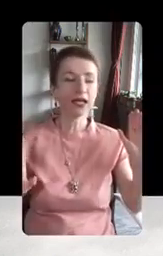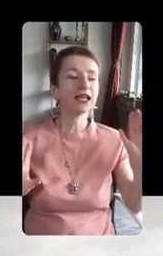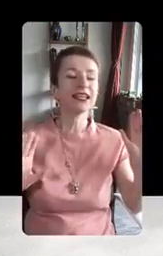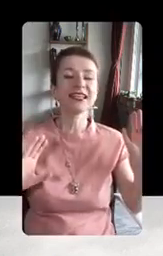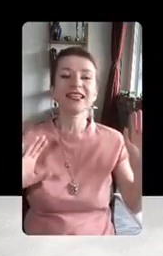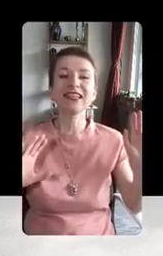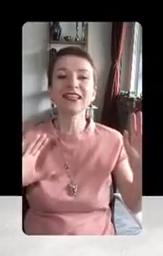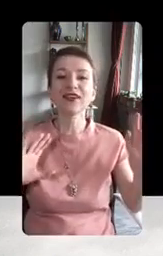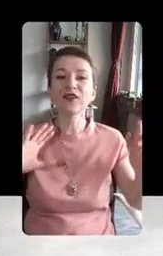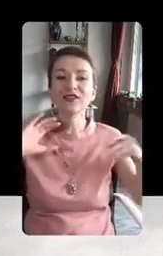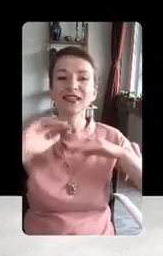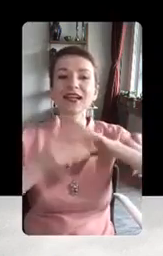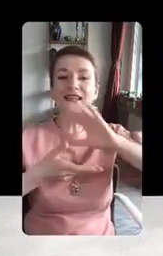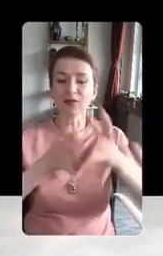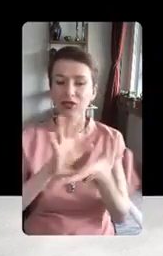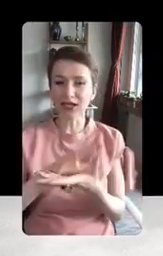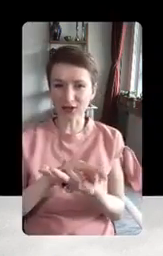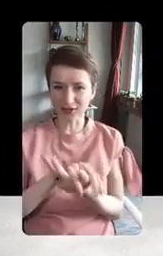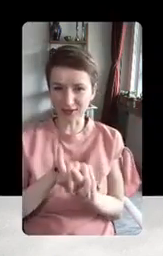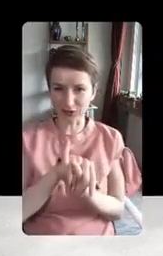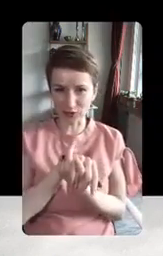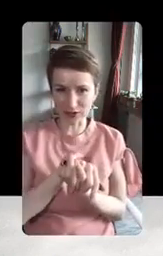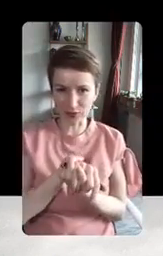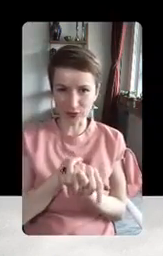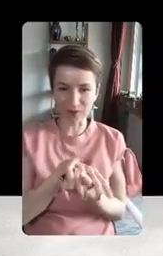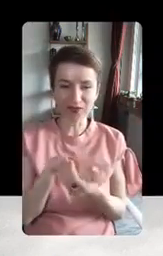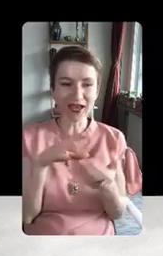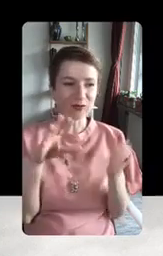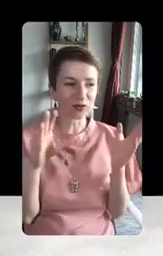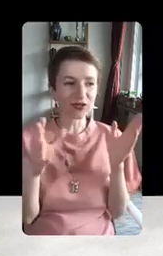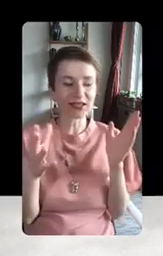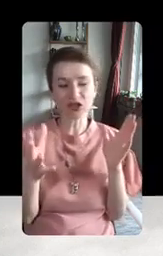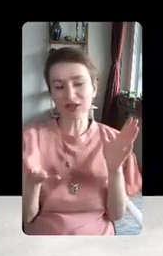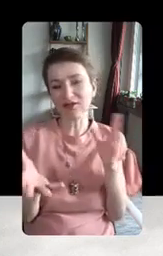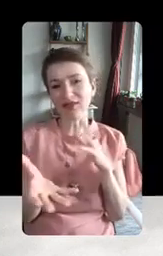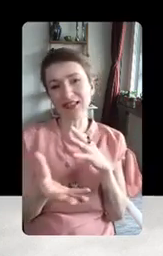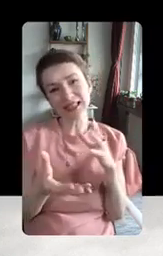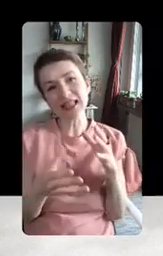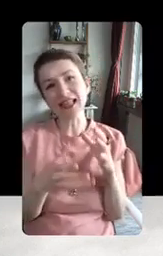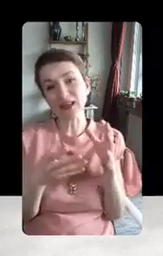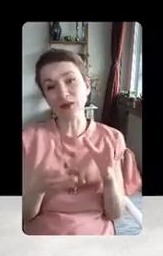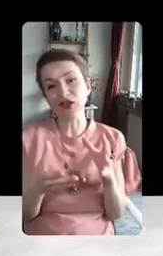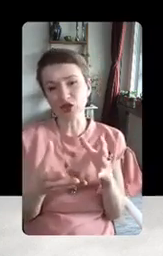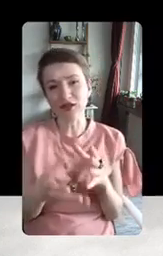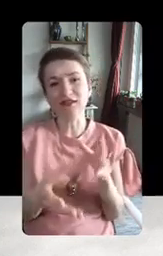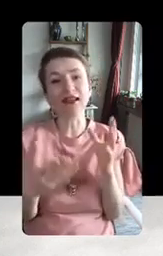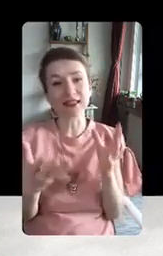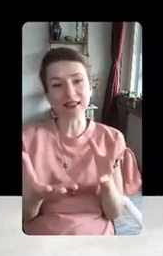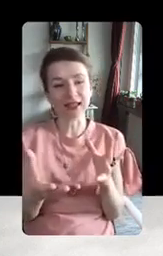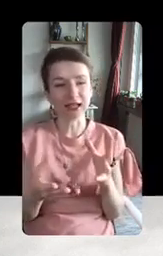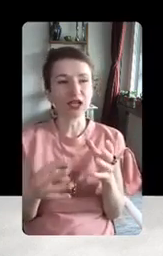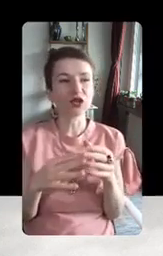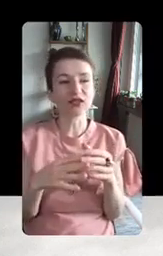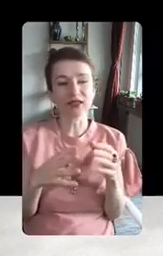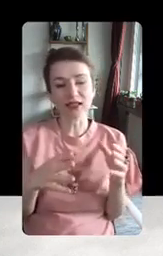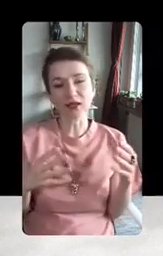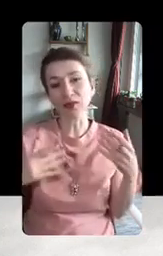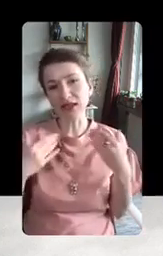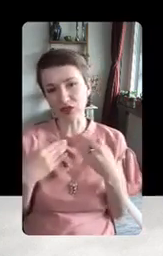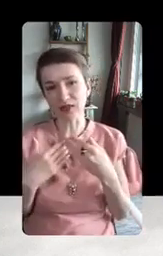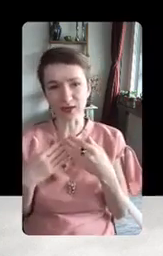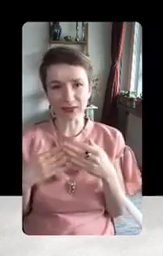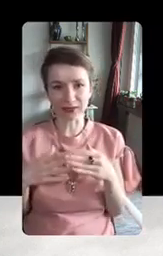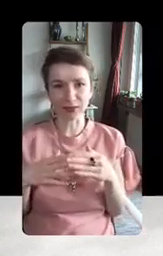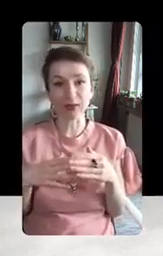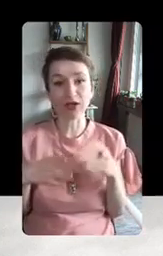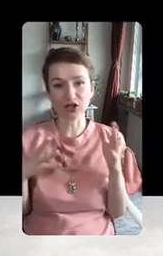сестер, и все как-то общаются между собой. Плюс они жили в относительно небольшой квартире. То есть квартира-то